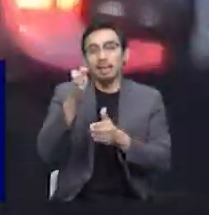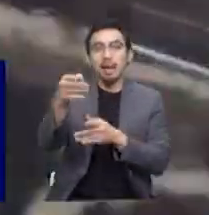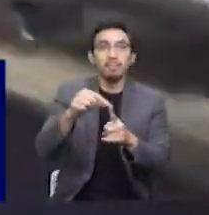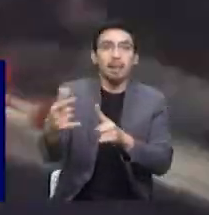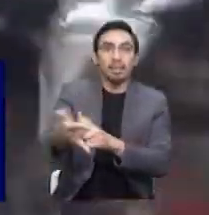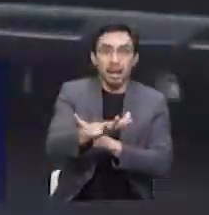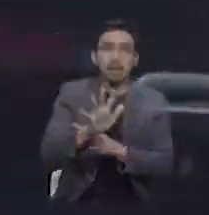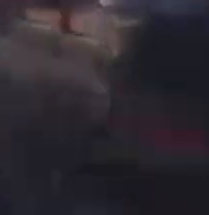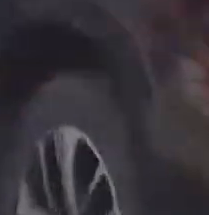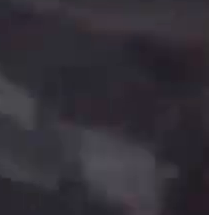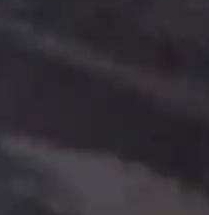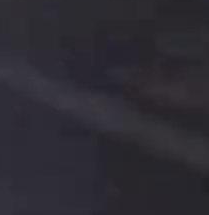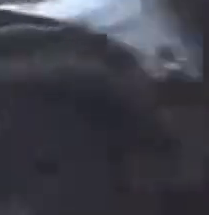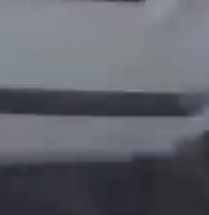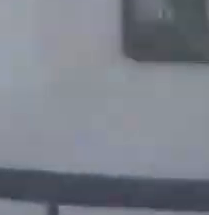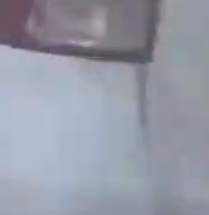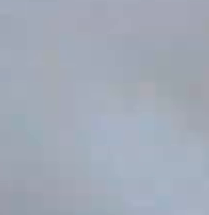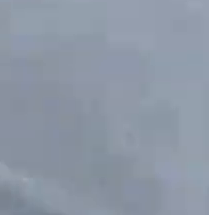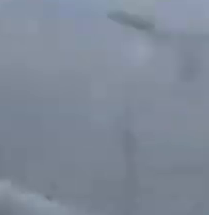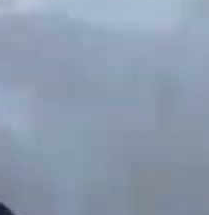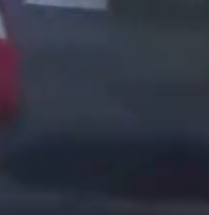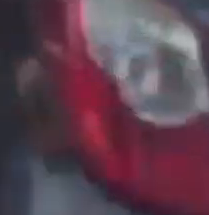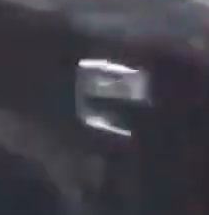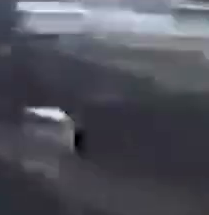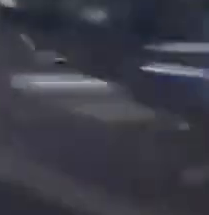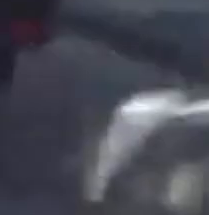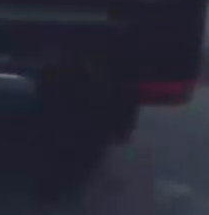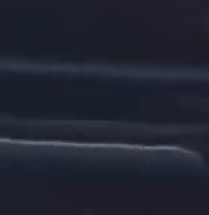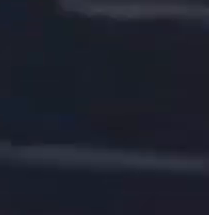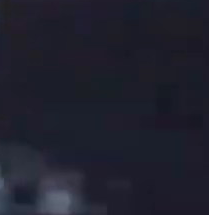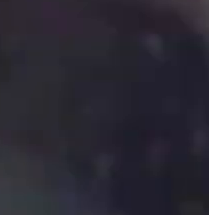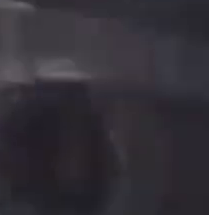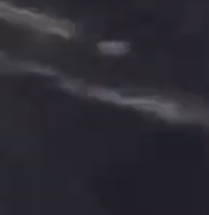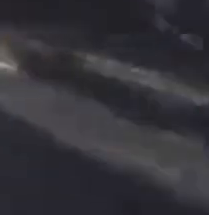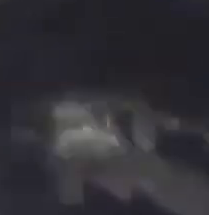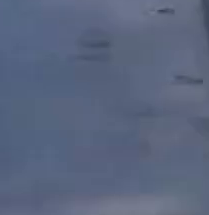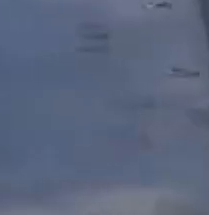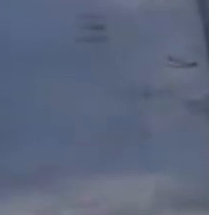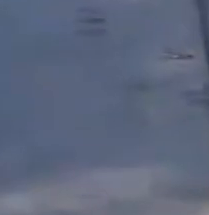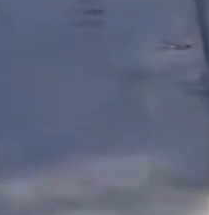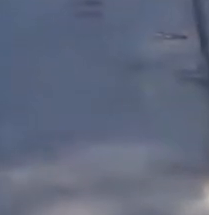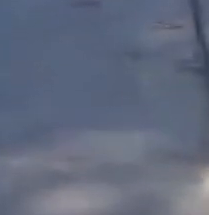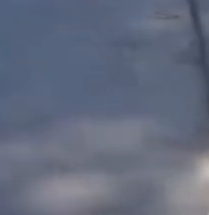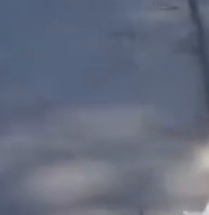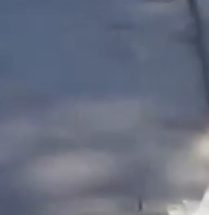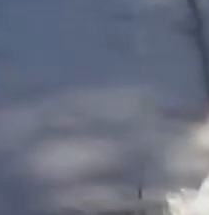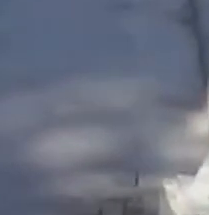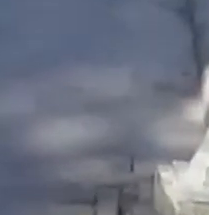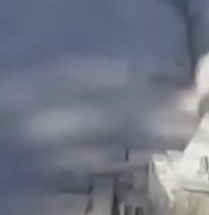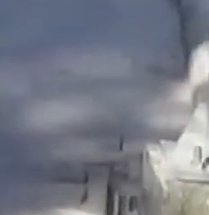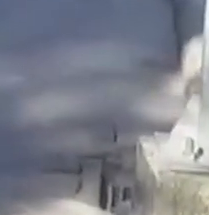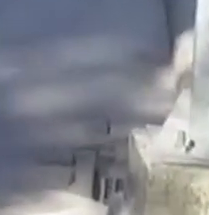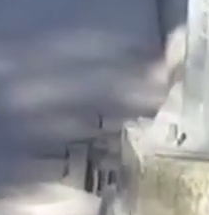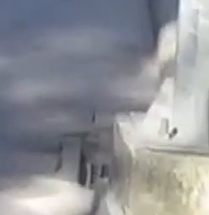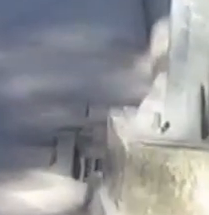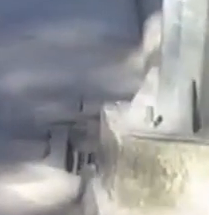ditutup total untuk kendaraan, motor, dan mobil. 6 titik di kawasan Kuta akan menjadi lokasi pemberlakuan rekayasa lalu lintas.